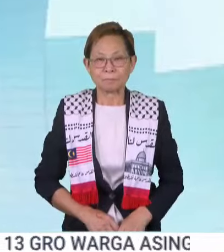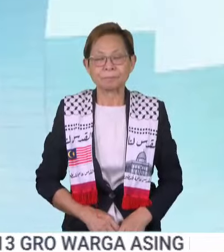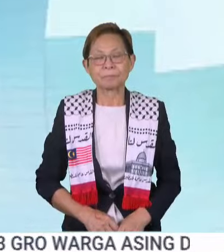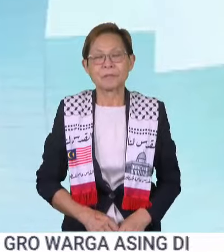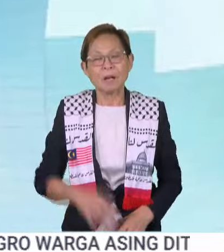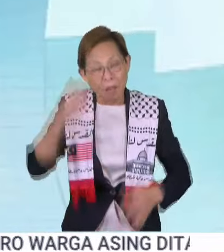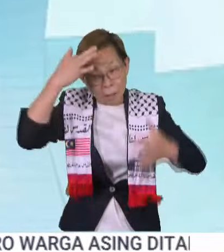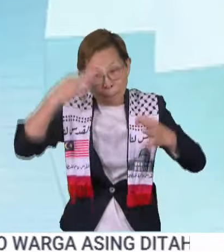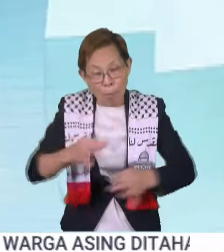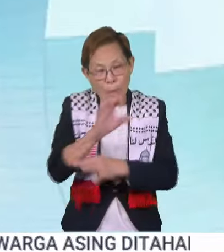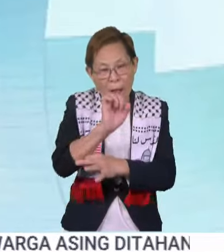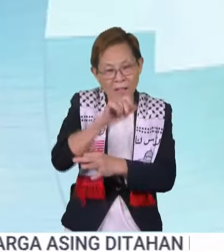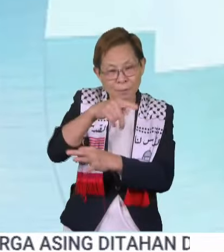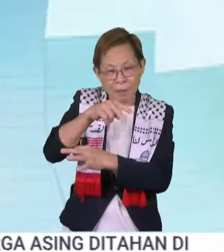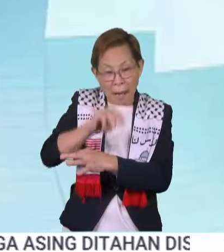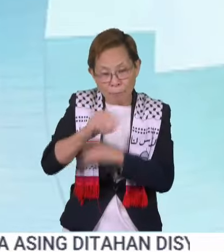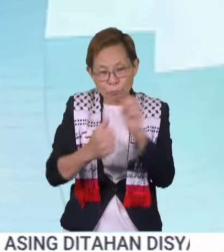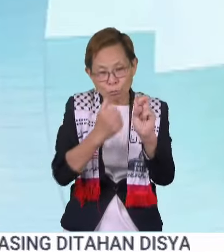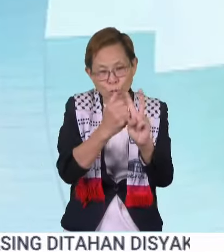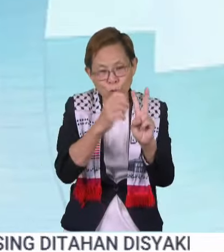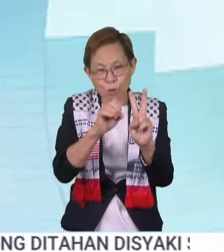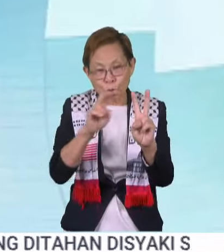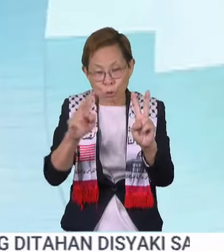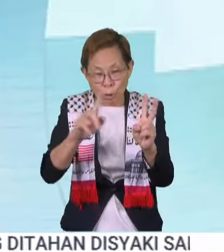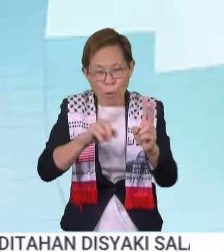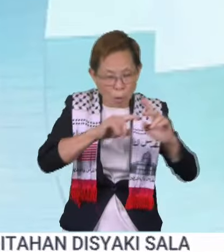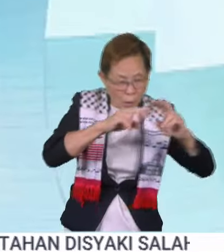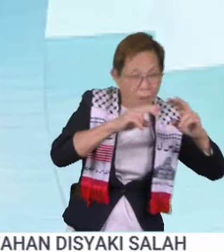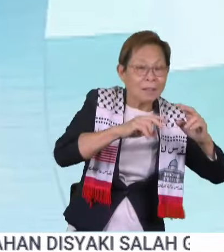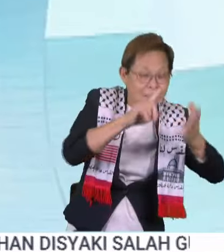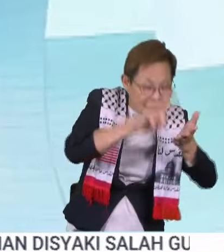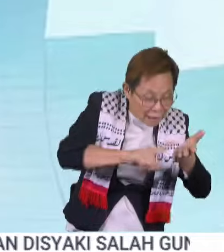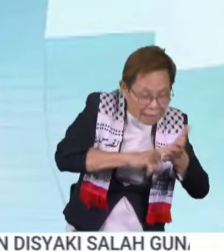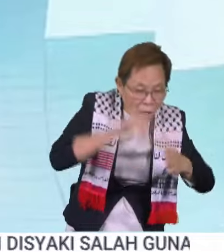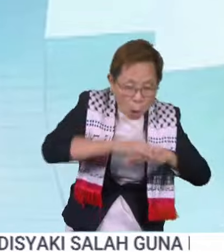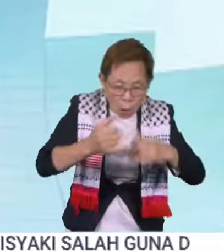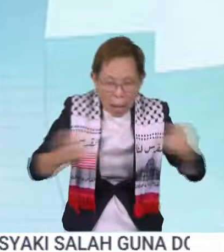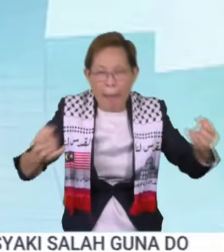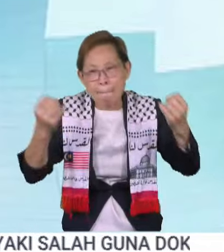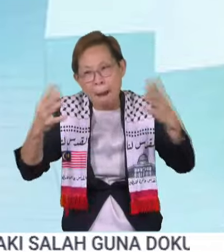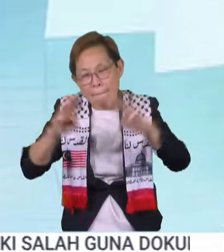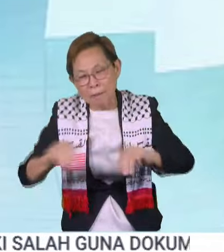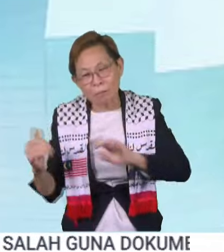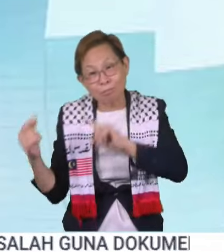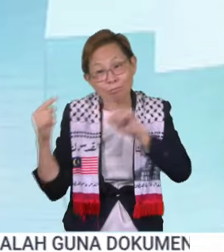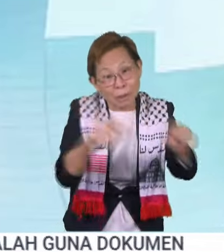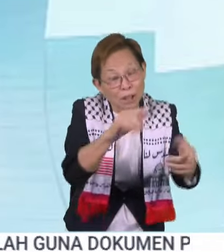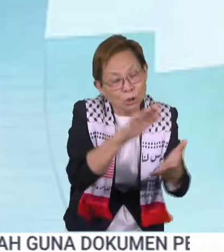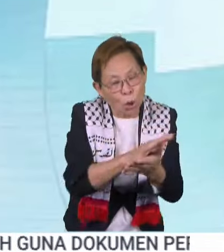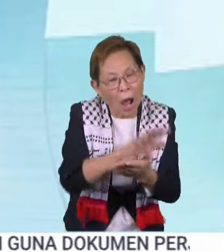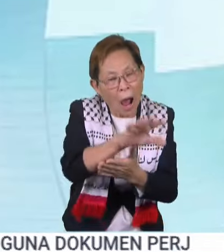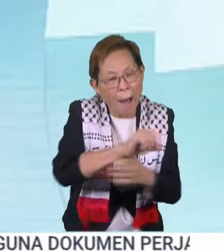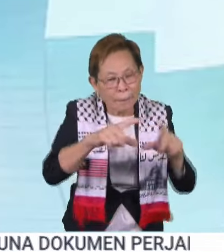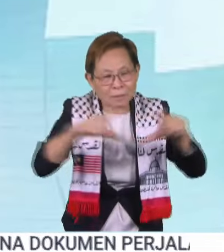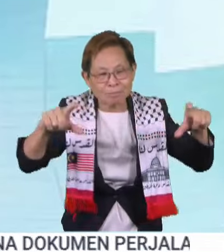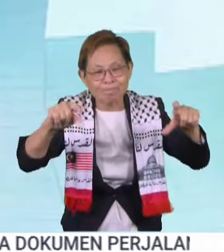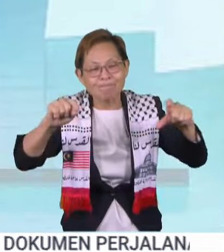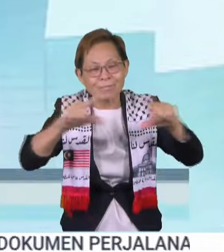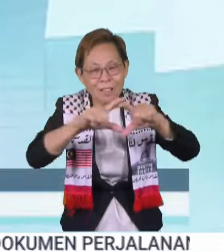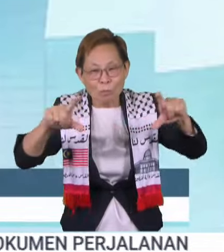Meskipun keputusan SPM 2023 boleh disemak secara dalam talian, ramai pelajar memilih untuk hadir sendiri ke sekolah mengambil slip